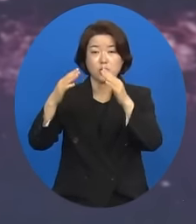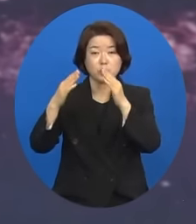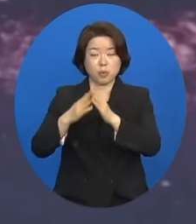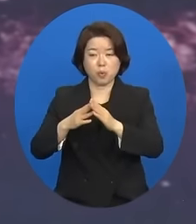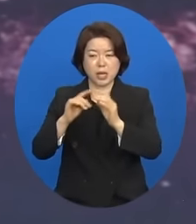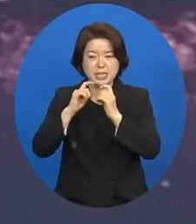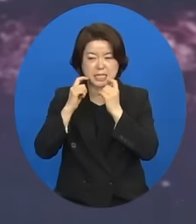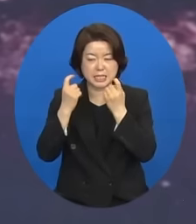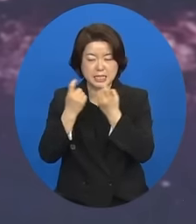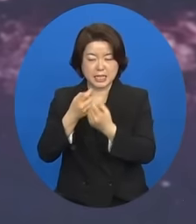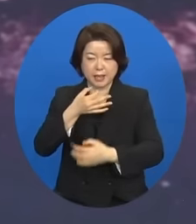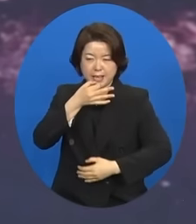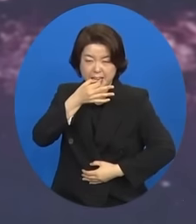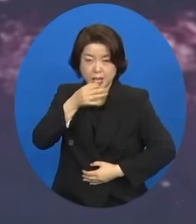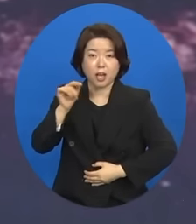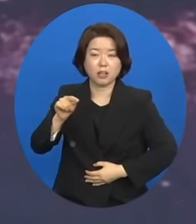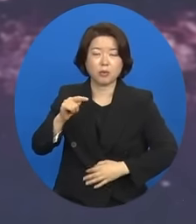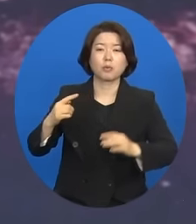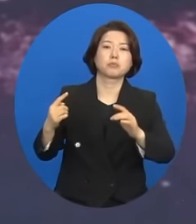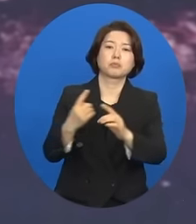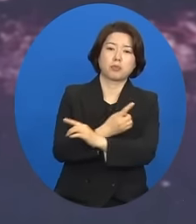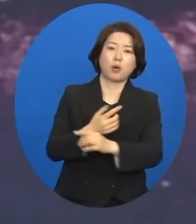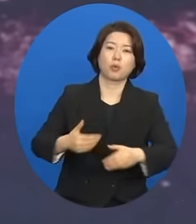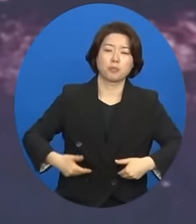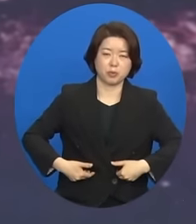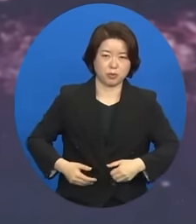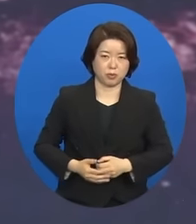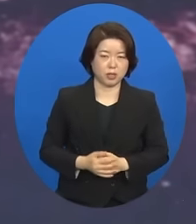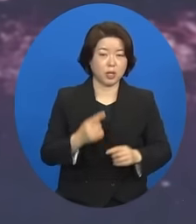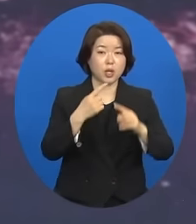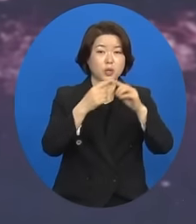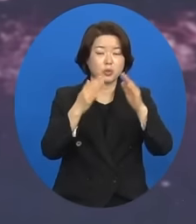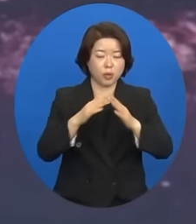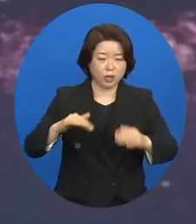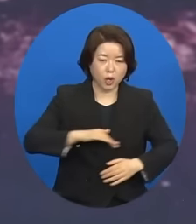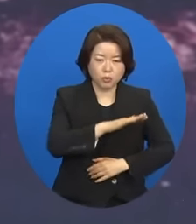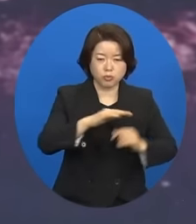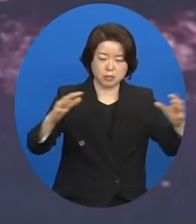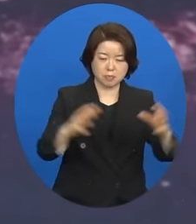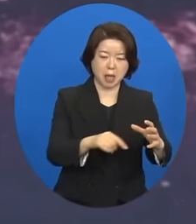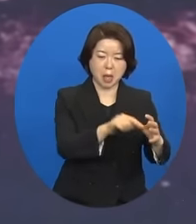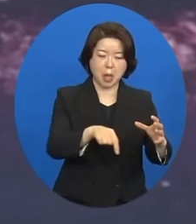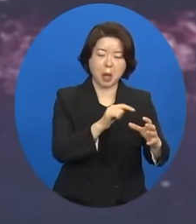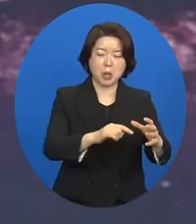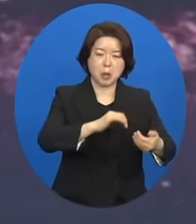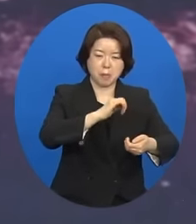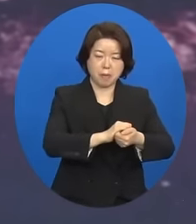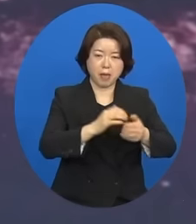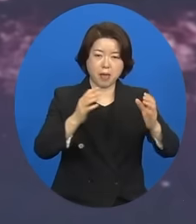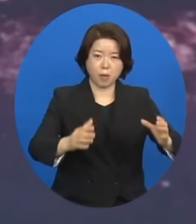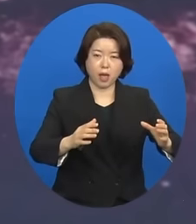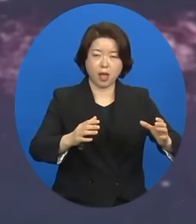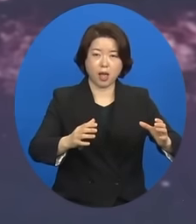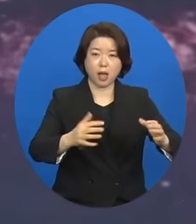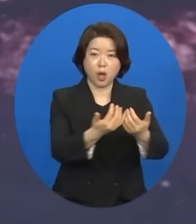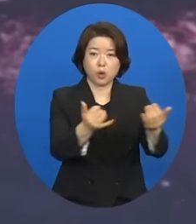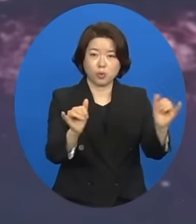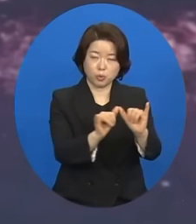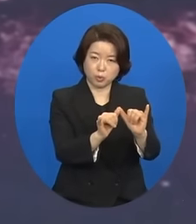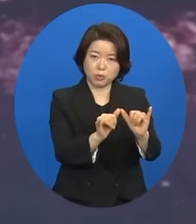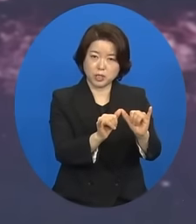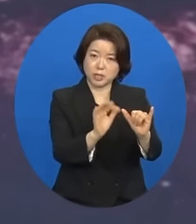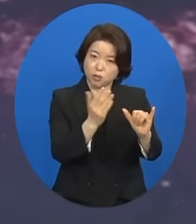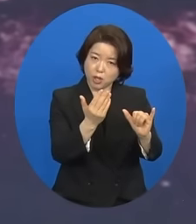이기주의를 개선해야 된다 교회가 우리만의 공동체가 되어서는 안 된다라는 거예